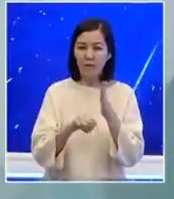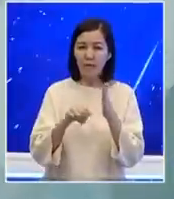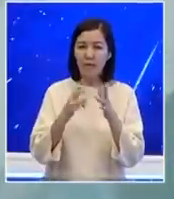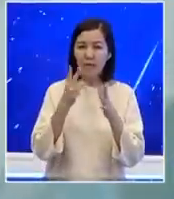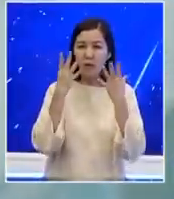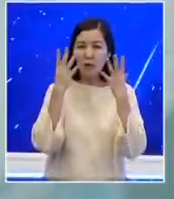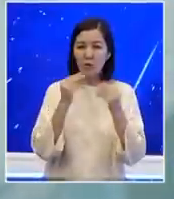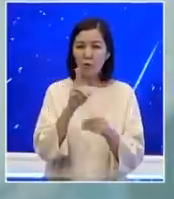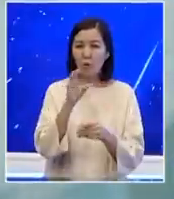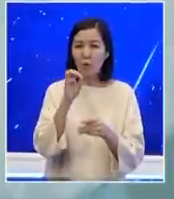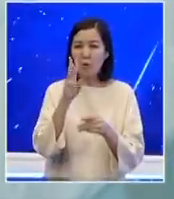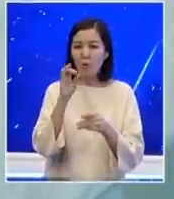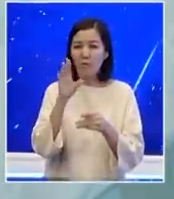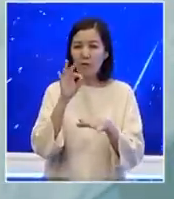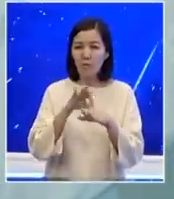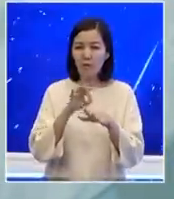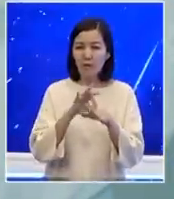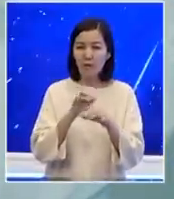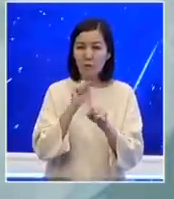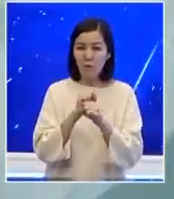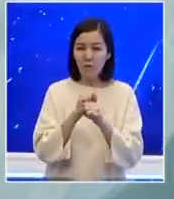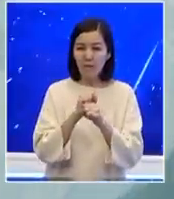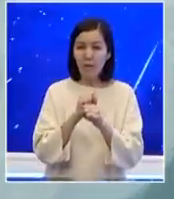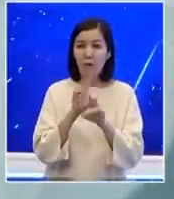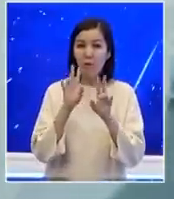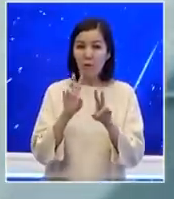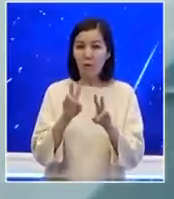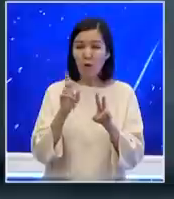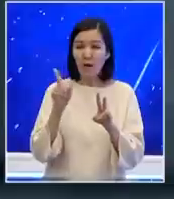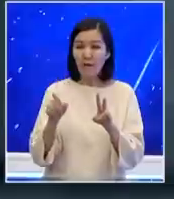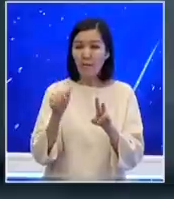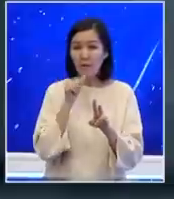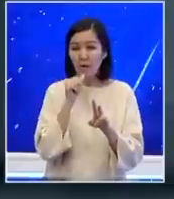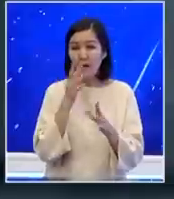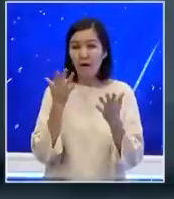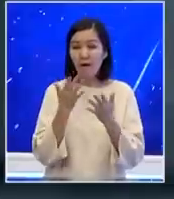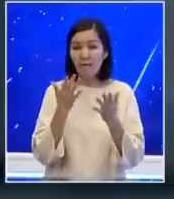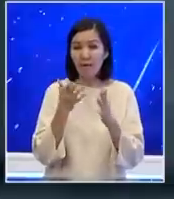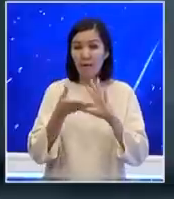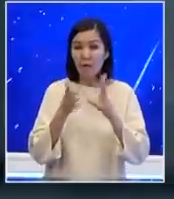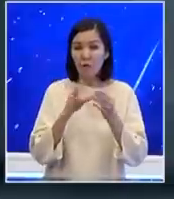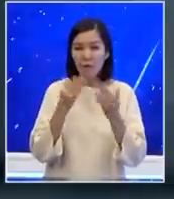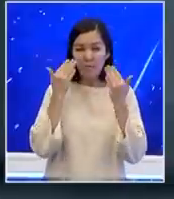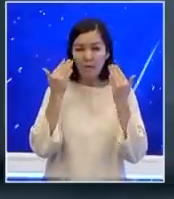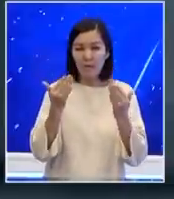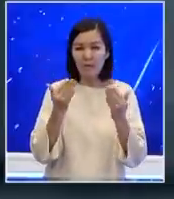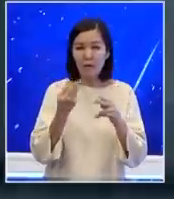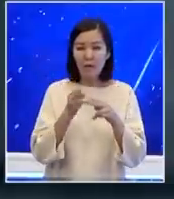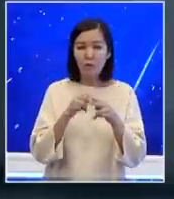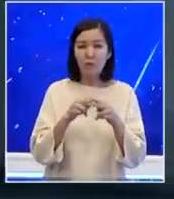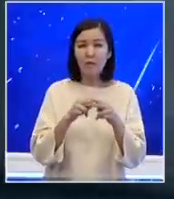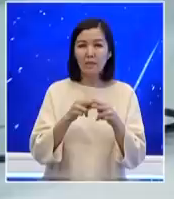ішінде COVID-19 жасушаларының бөлін тоқтатқан. Алайда оның адамға қолданғанда қандай нәтиже беретіні әлі белгісіз. Сондықтан